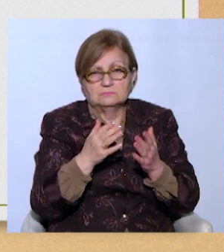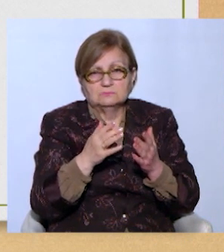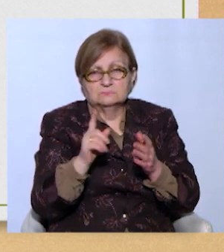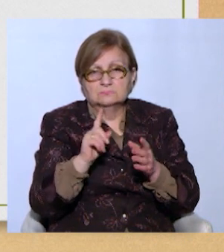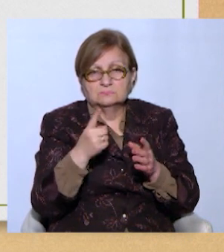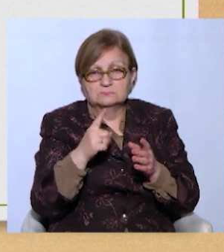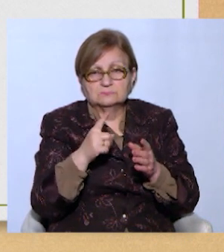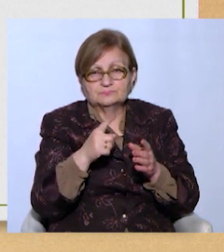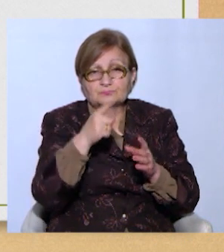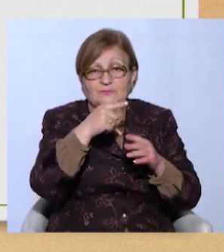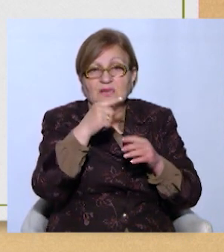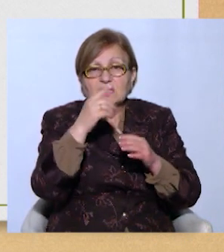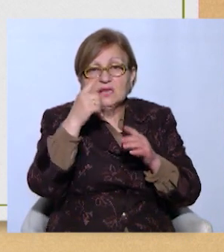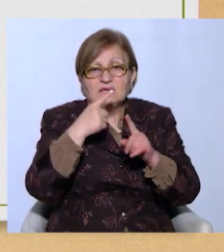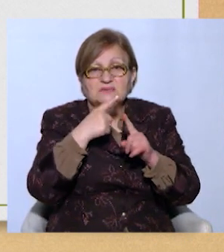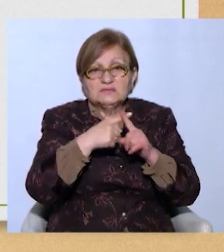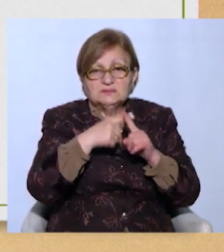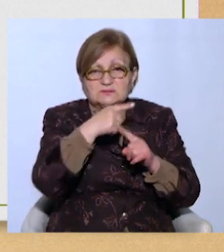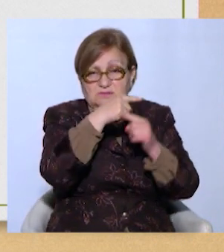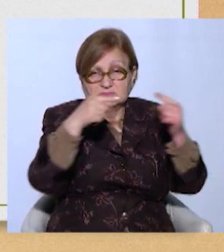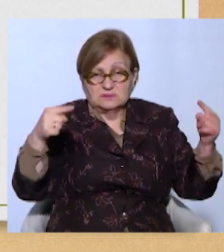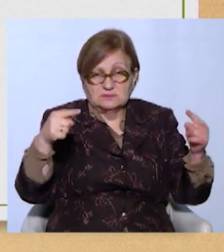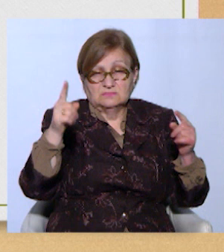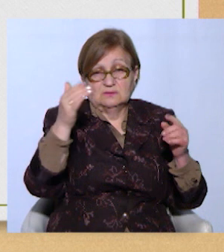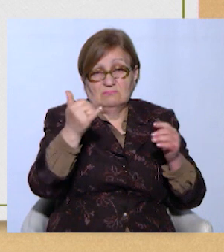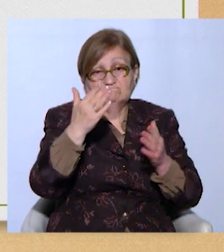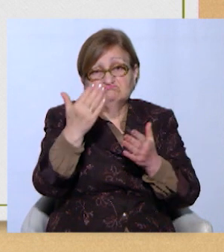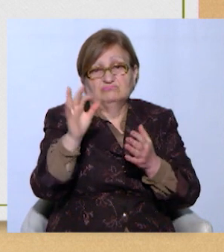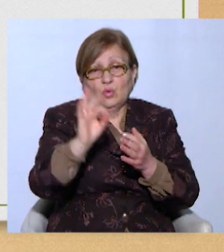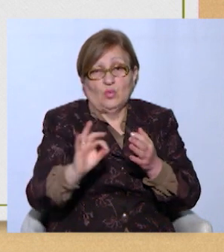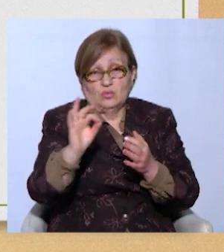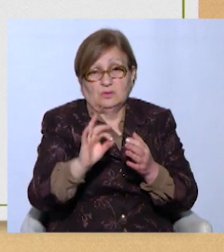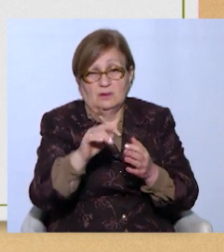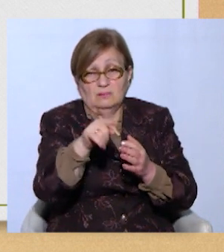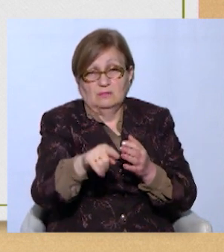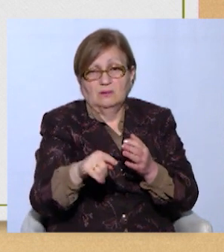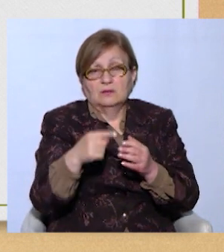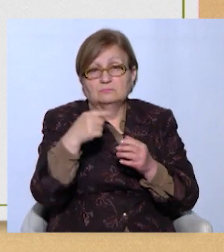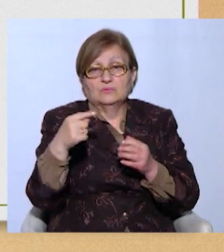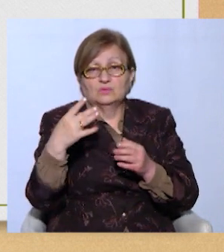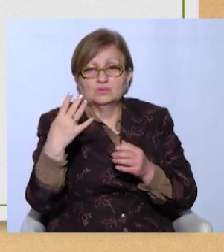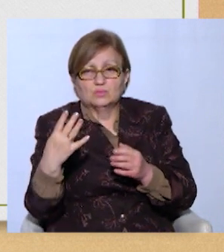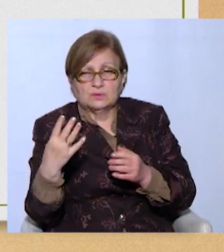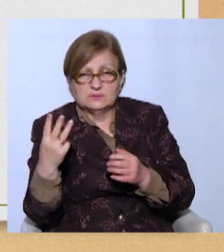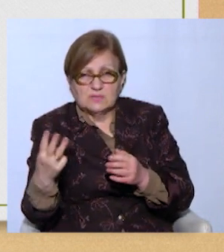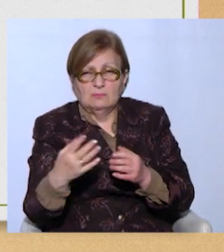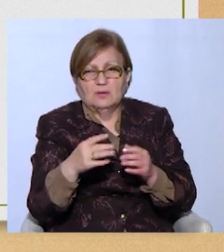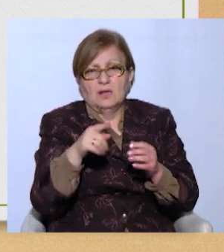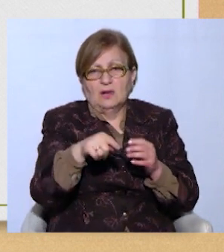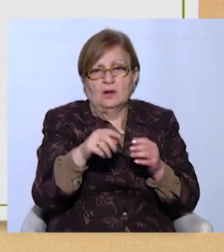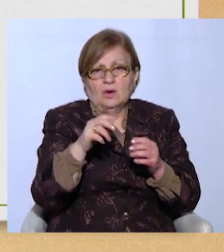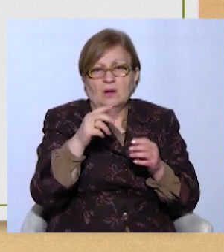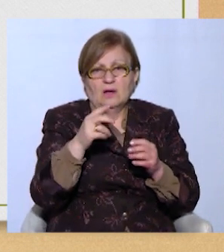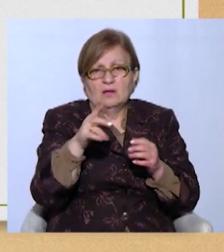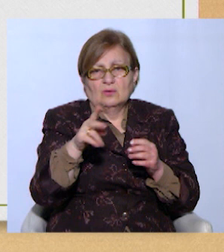რადგან x ღერძზე მდებარეობს y კოორდინატი იქნება 0-ის ტოლი, m წერტილი კოორდინატებით -4, 3 და n წერტილი კოორდინატებით